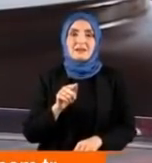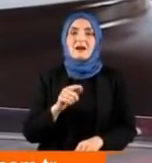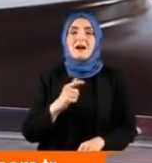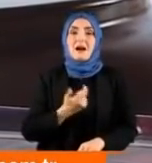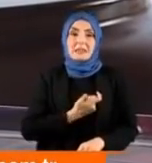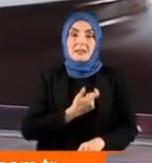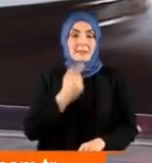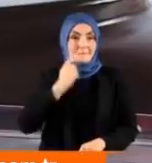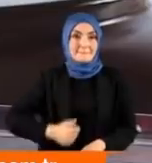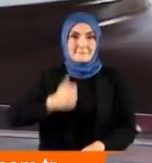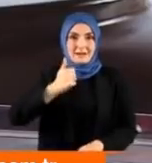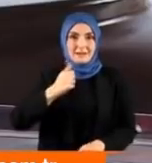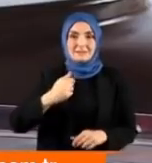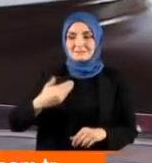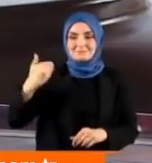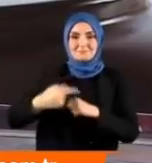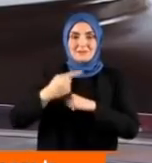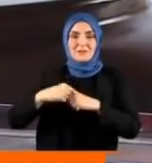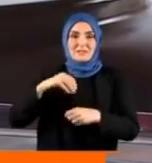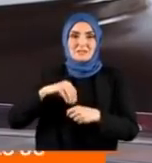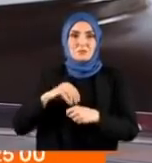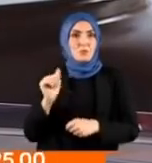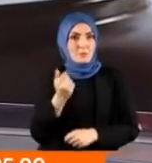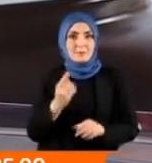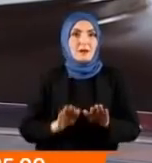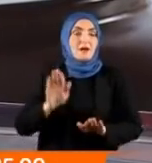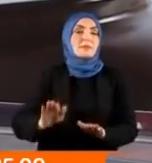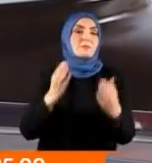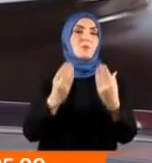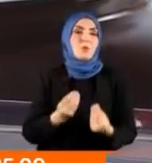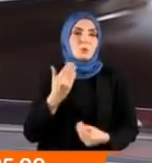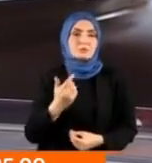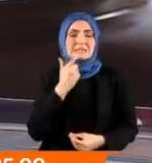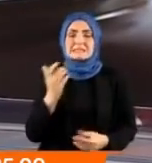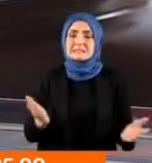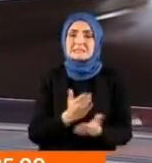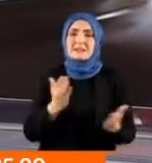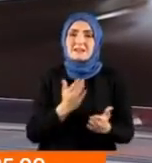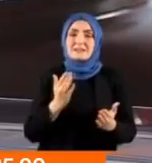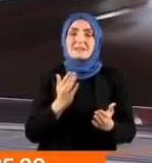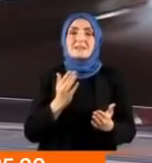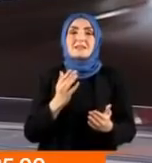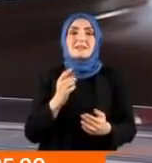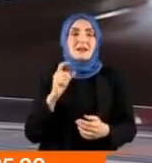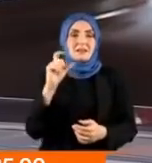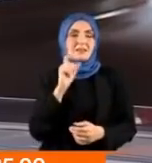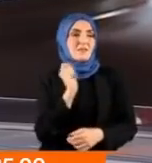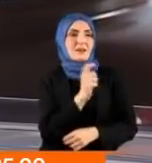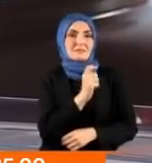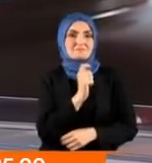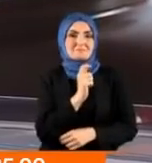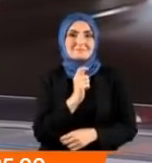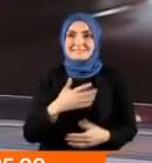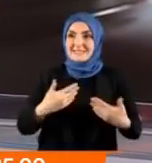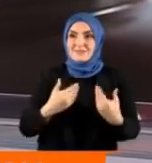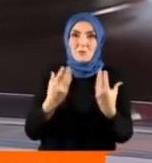Nafakaya 6 yıl sınır getirilmesi önerisini sunmuştu. Yıllardır nafaka ödeyenler bu habere sevindi ama düzenlemeye karşı olanlar da